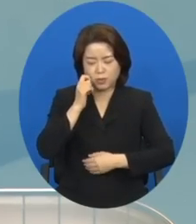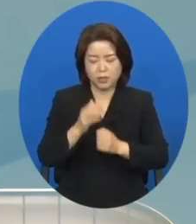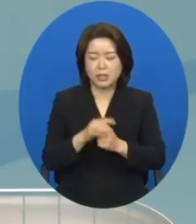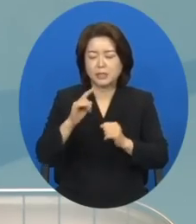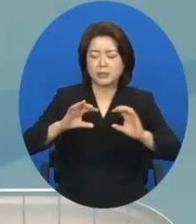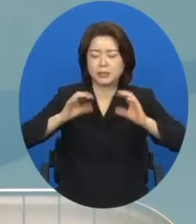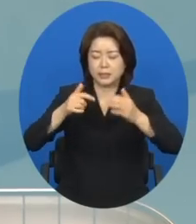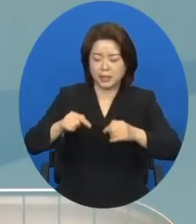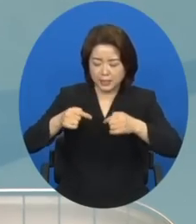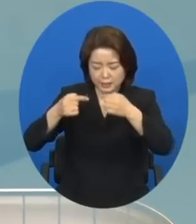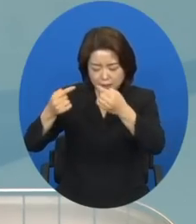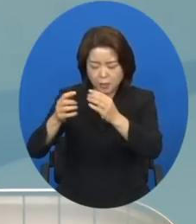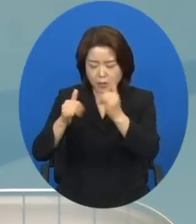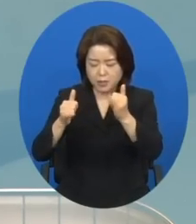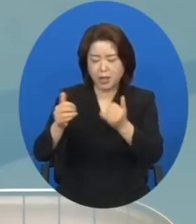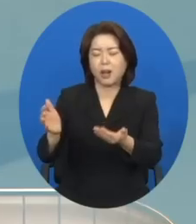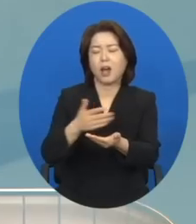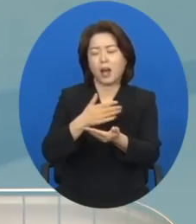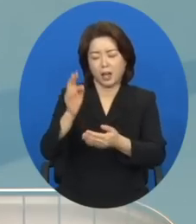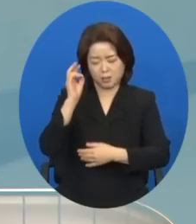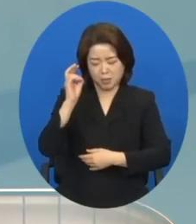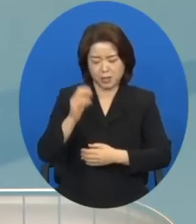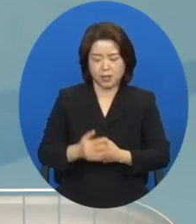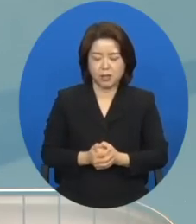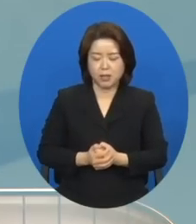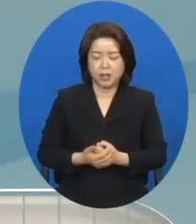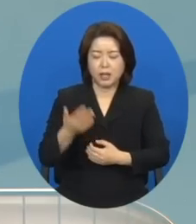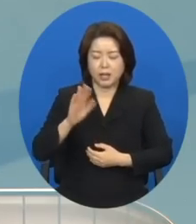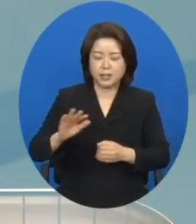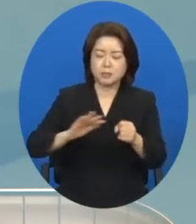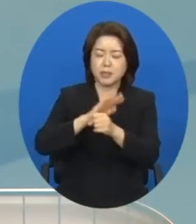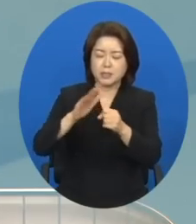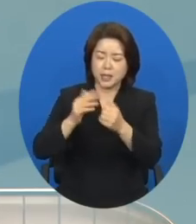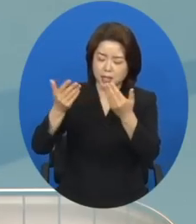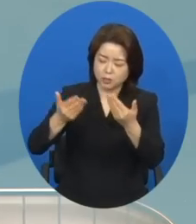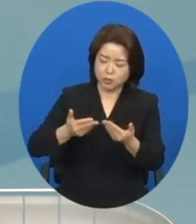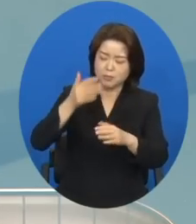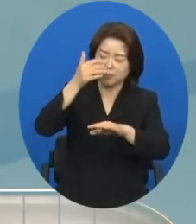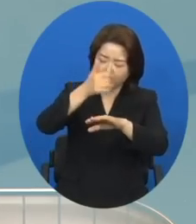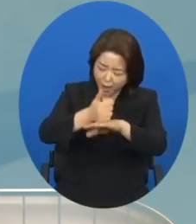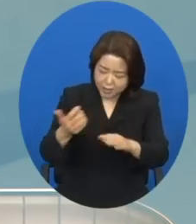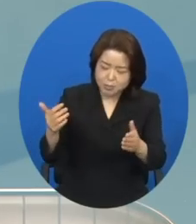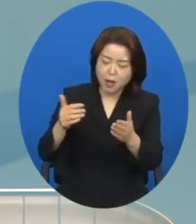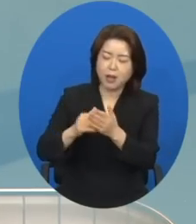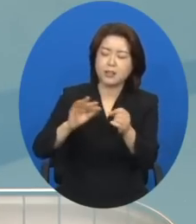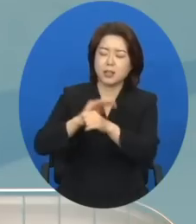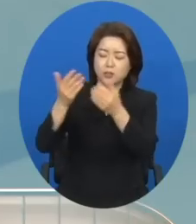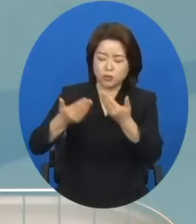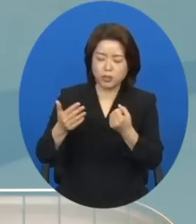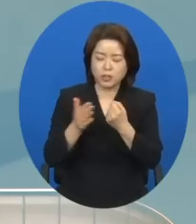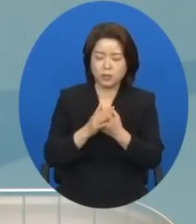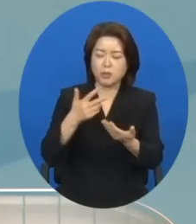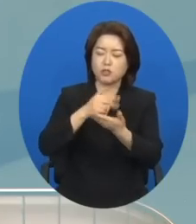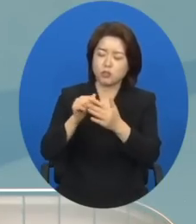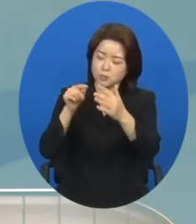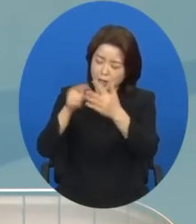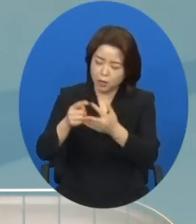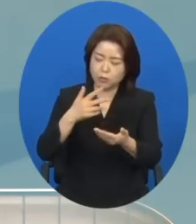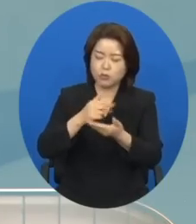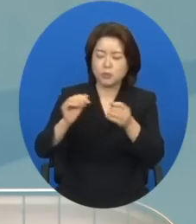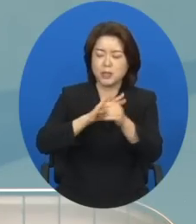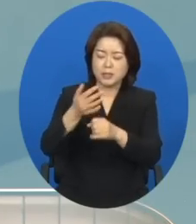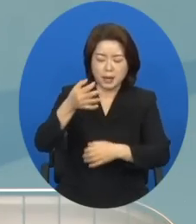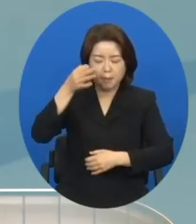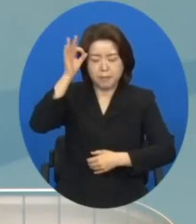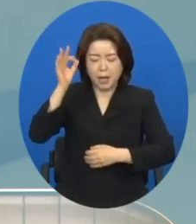들어갈 자는 없었을 것입니다. 그러나 사랑하시되 끝까지 사랑하셨기에 주님을 알게 되었고 주의 사랑을 깨닫게 되었고